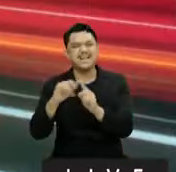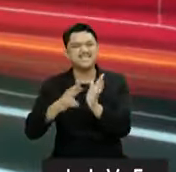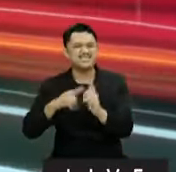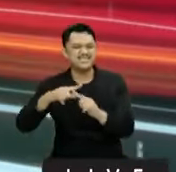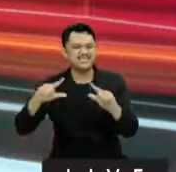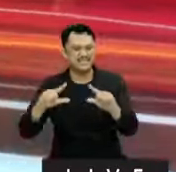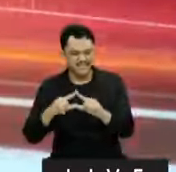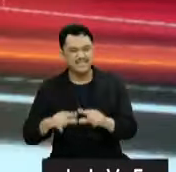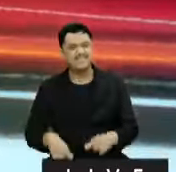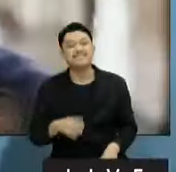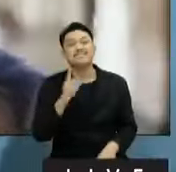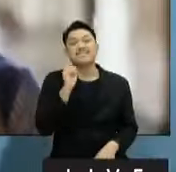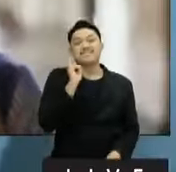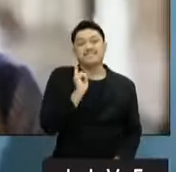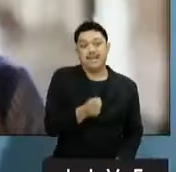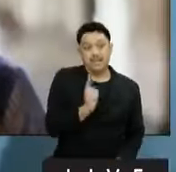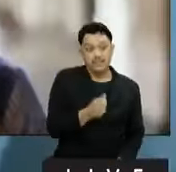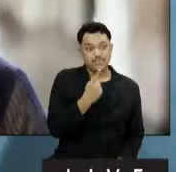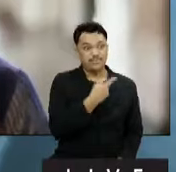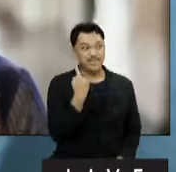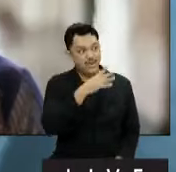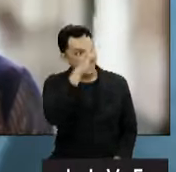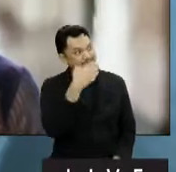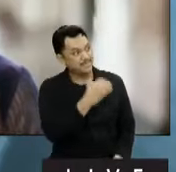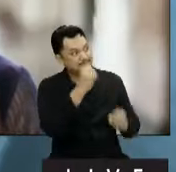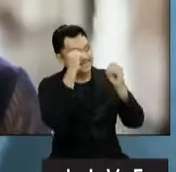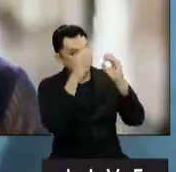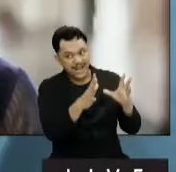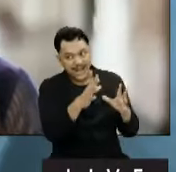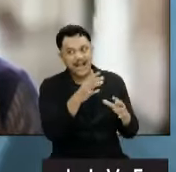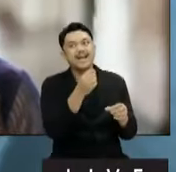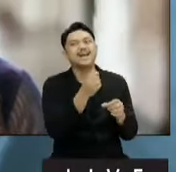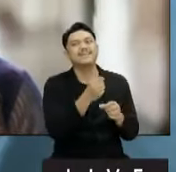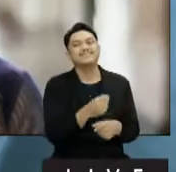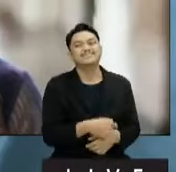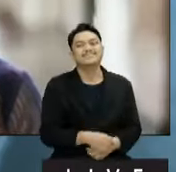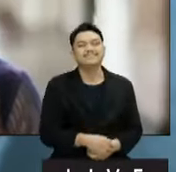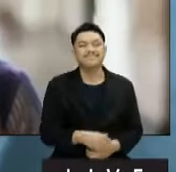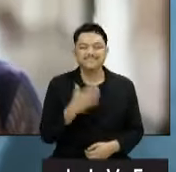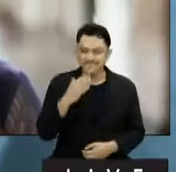untuk membahasnya lebih dalam. Selamat siang, Mbak Auli.